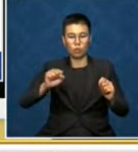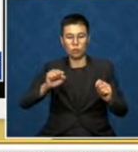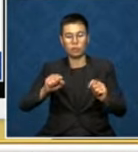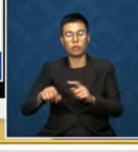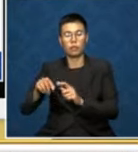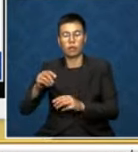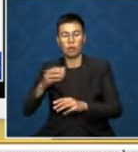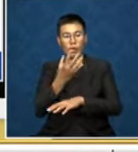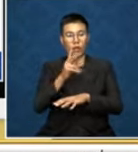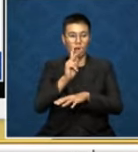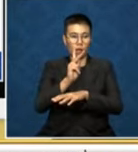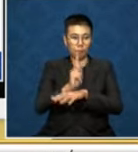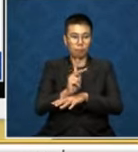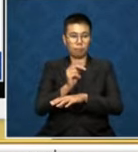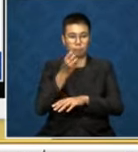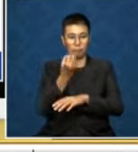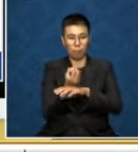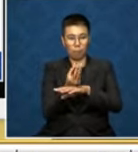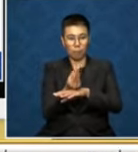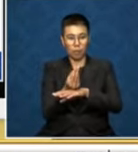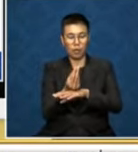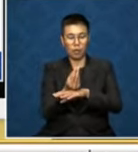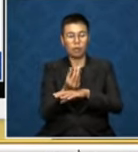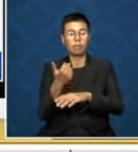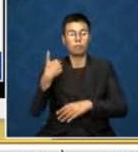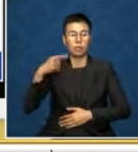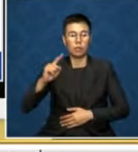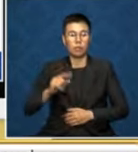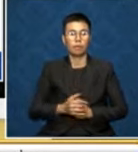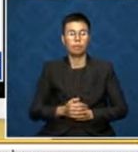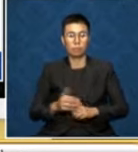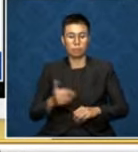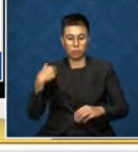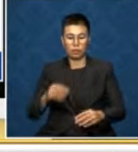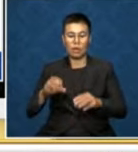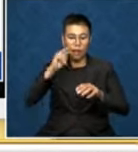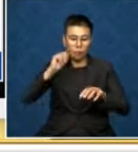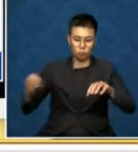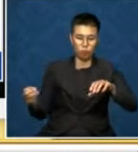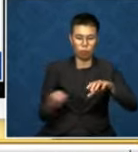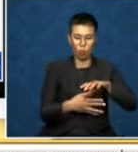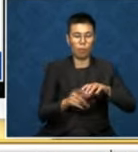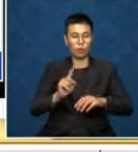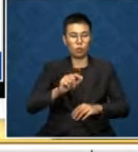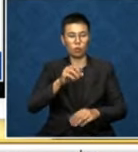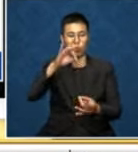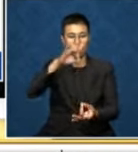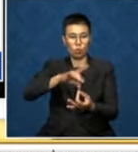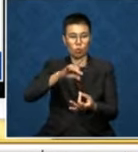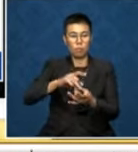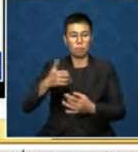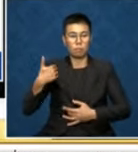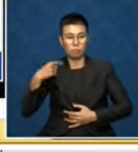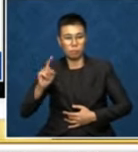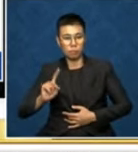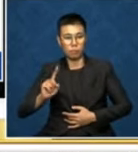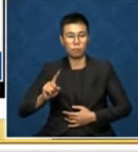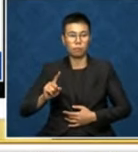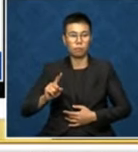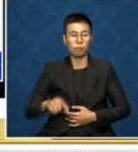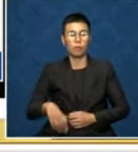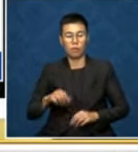พชรและส่งไปอำเภอคีรีมาศอำเภอกงไกรลาศจังหวัดสุโขทัยอำเภอวชิรบารมีเป็นเขตติดต่อกับอำเ